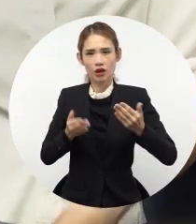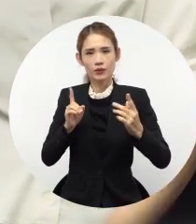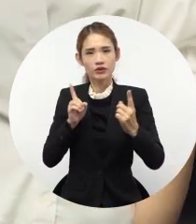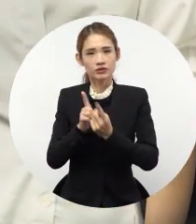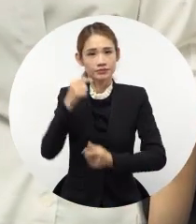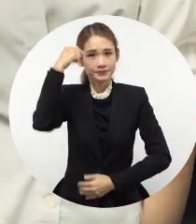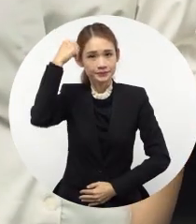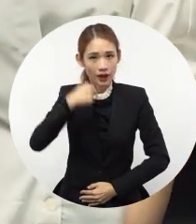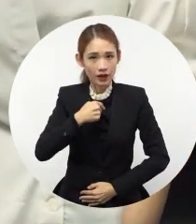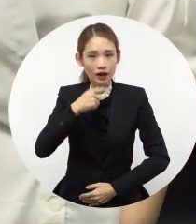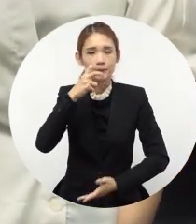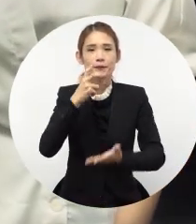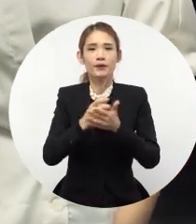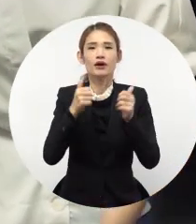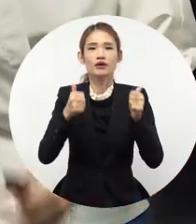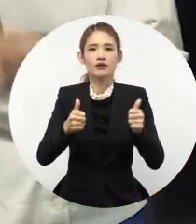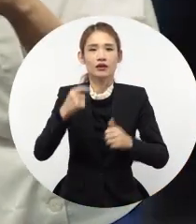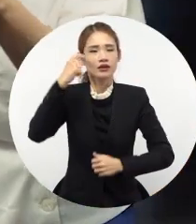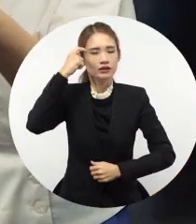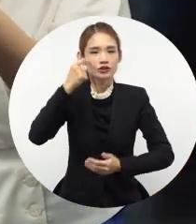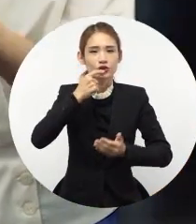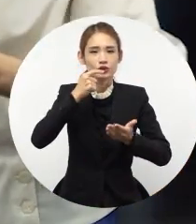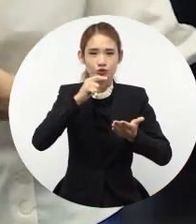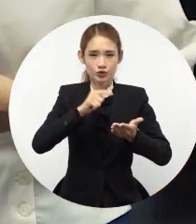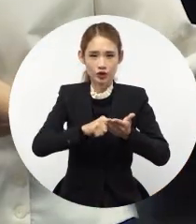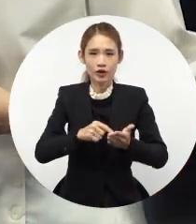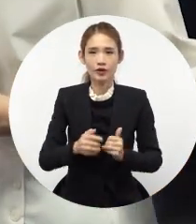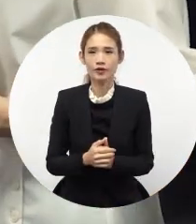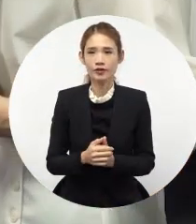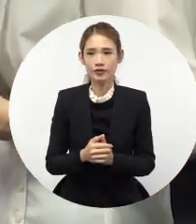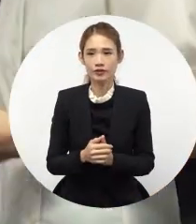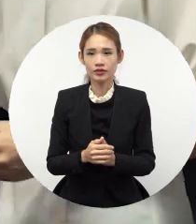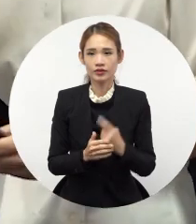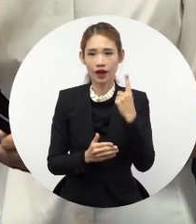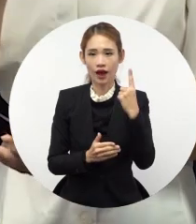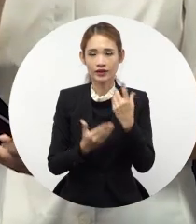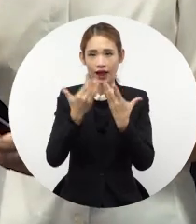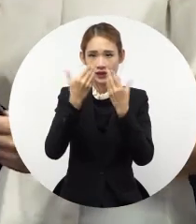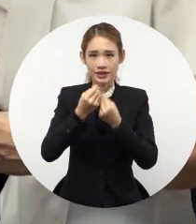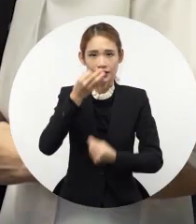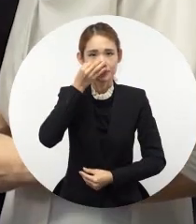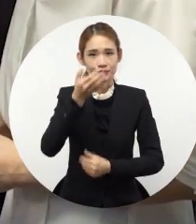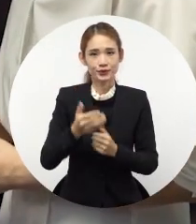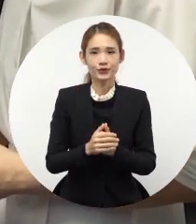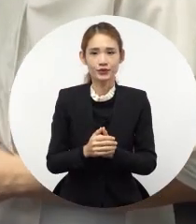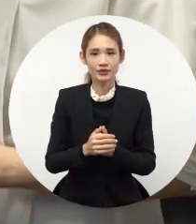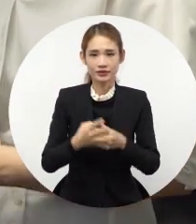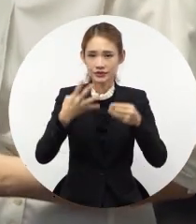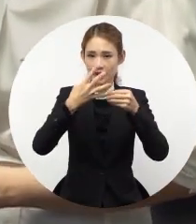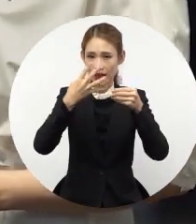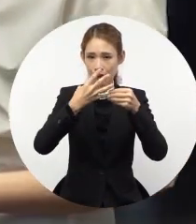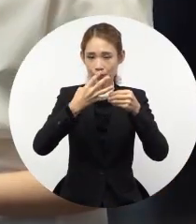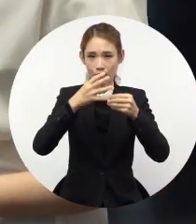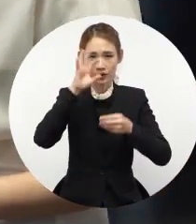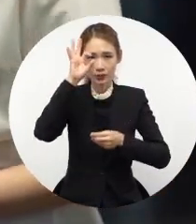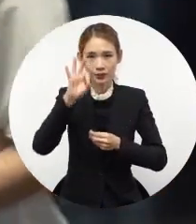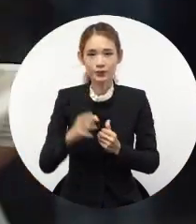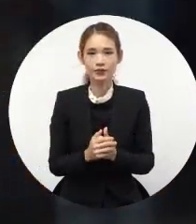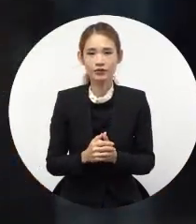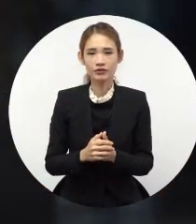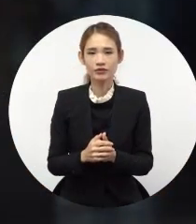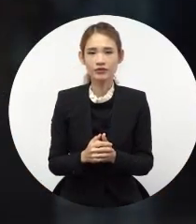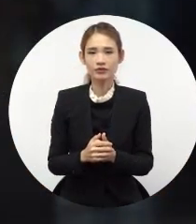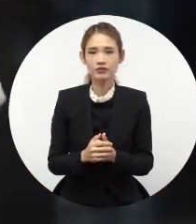이거 차별이잖아 하고 판가름하기 좀 쉬운 사례들에 해당합니다. 한 가지의 사례로 볼게요. 4번째로